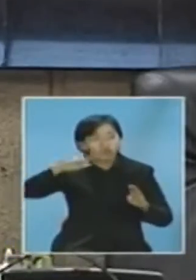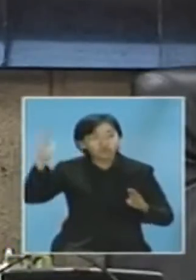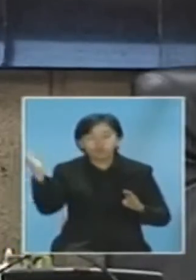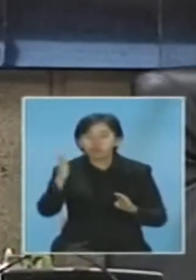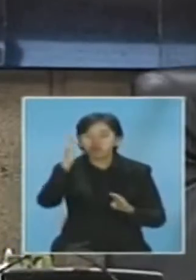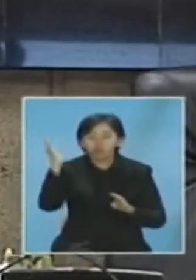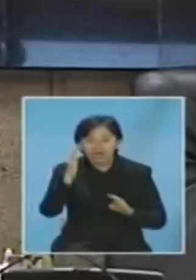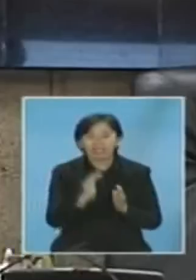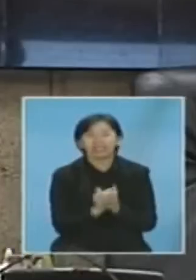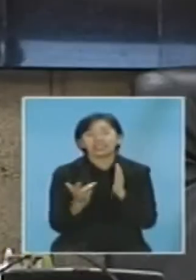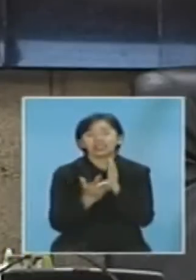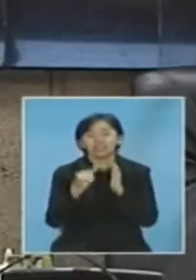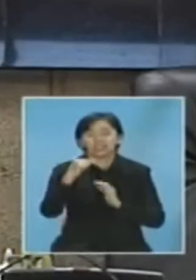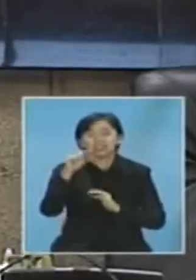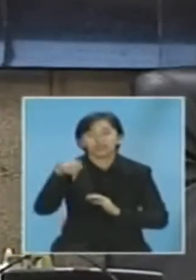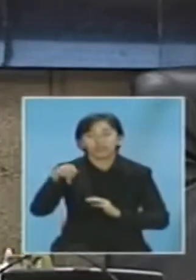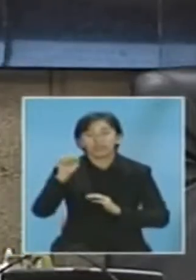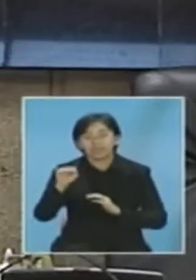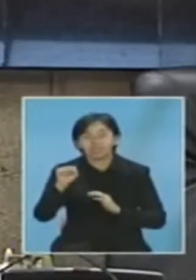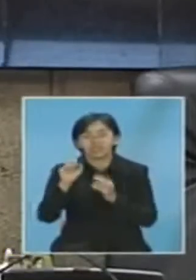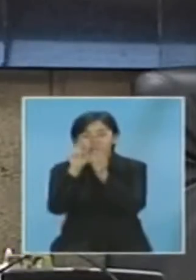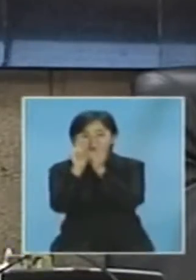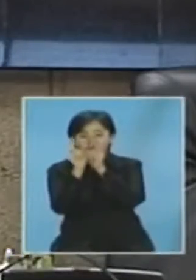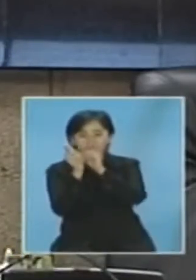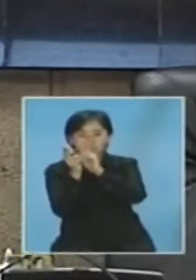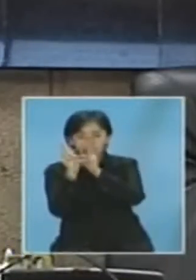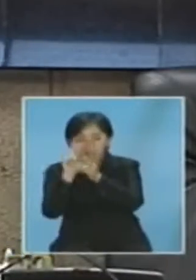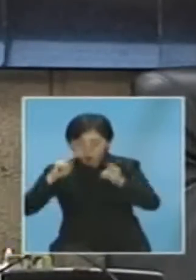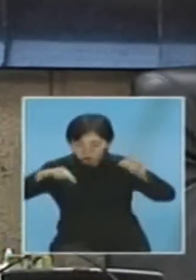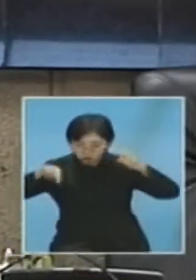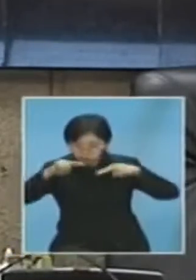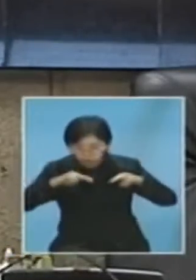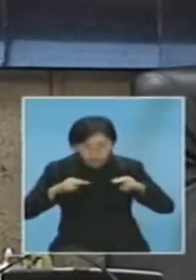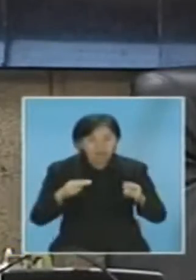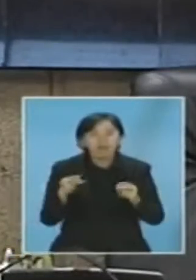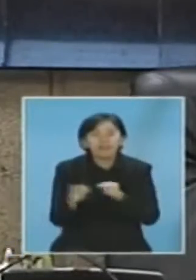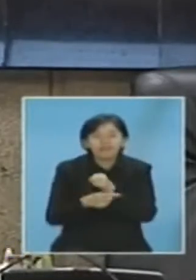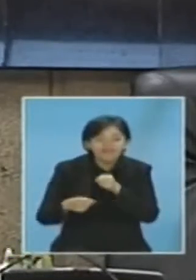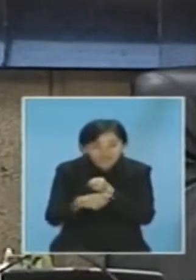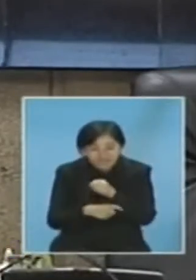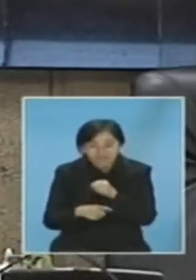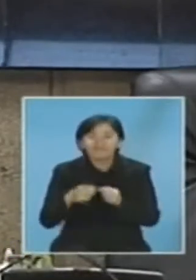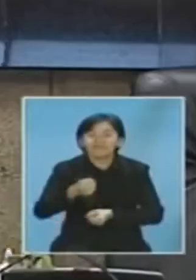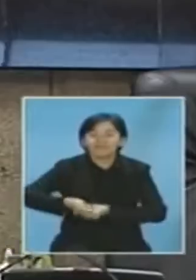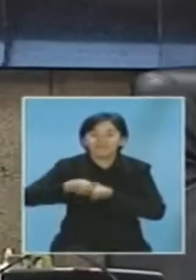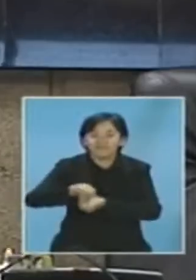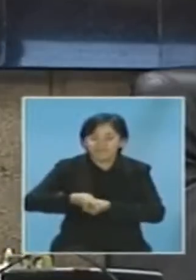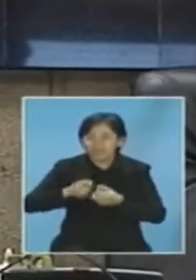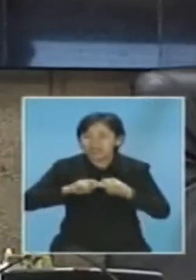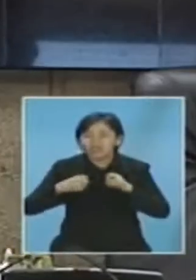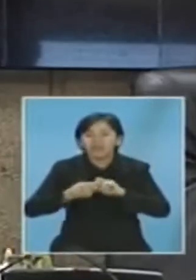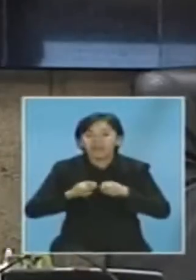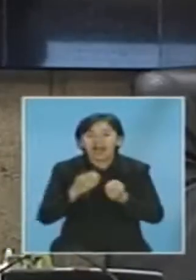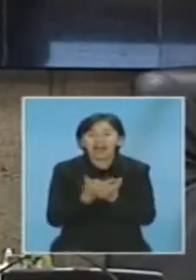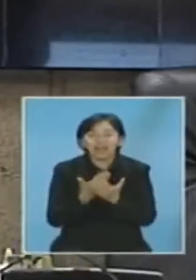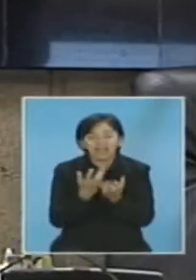โลยี GPSและดาวเทียมเพื่อสำรวจพื้นที่เพาะปลูกและการเก็บเกี่ยวผลผลิตหรือการแก้ปัญหาราคาสิน